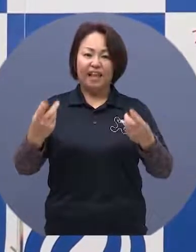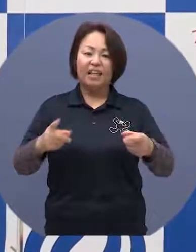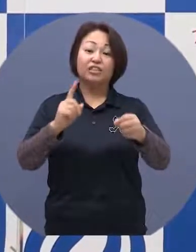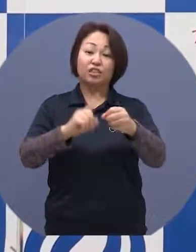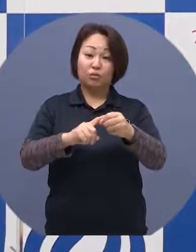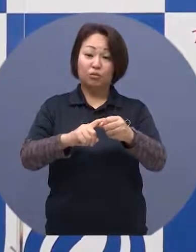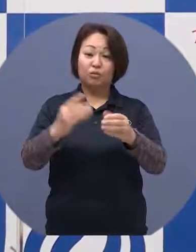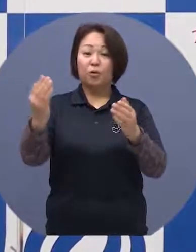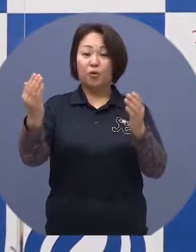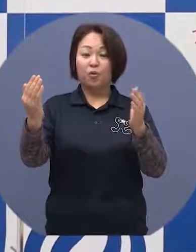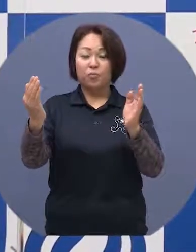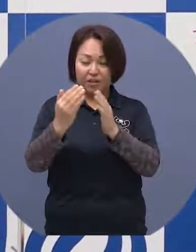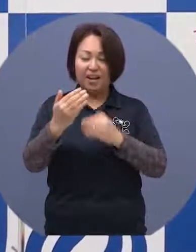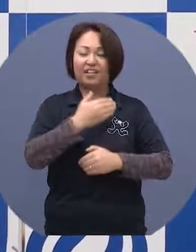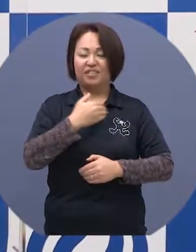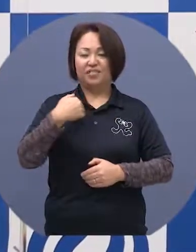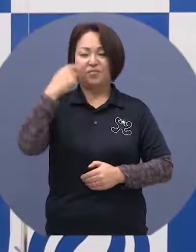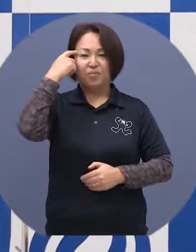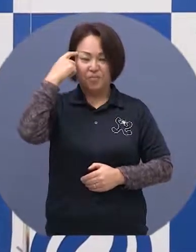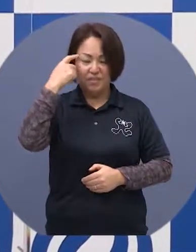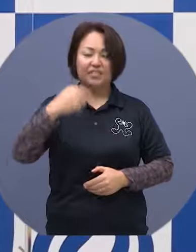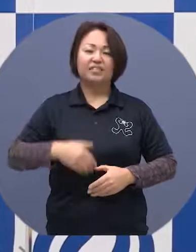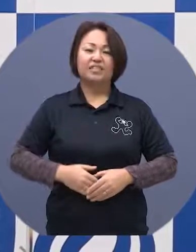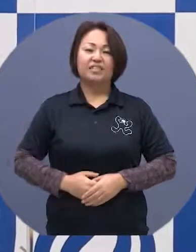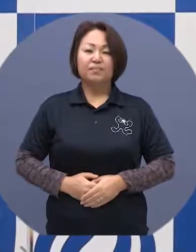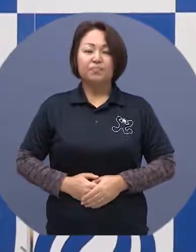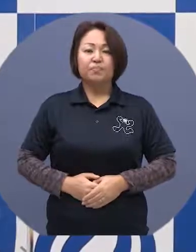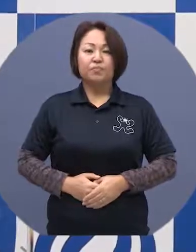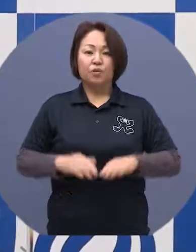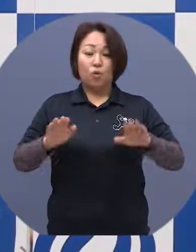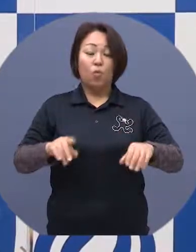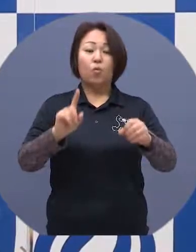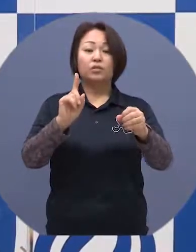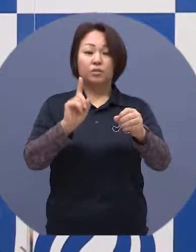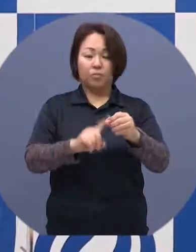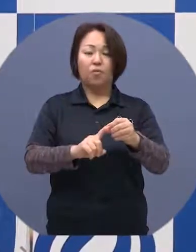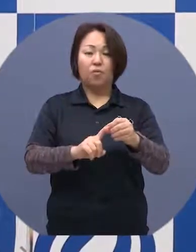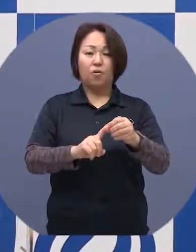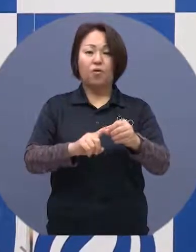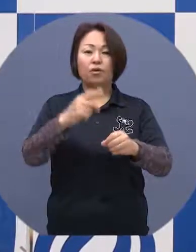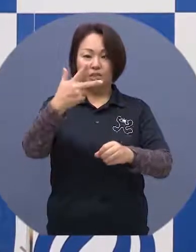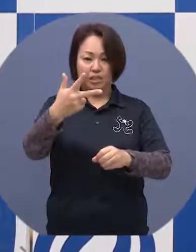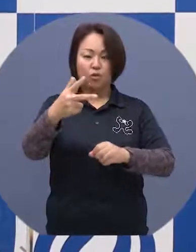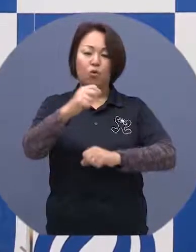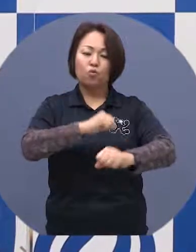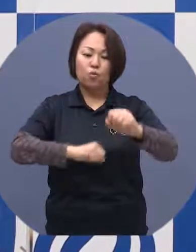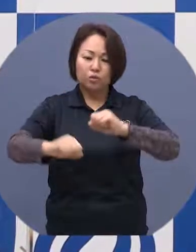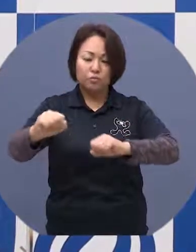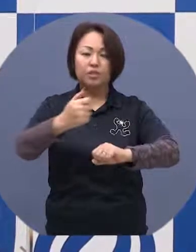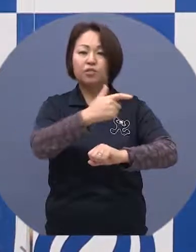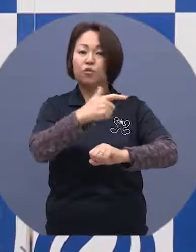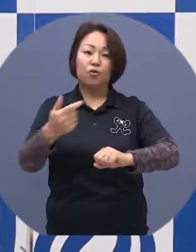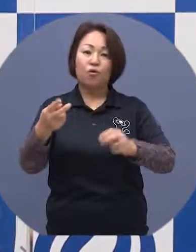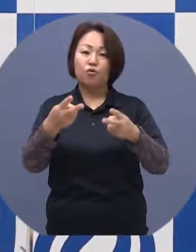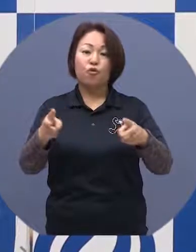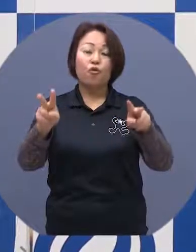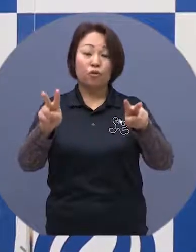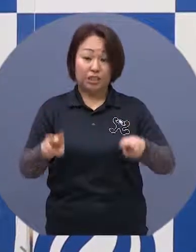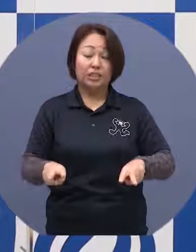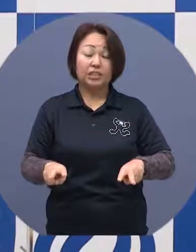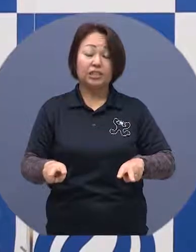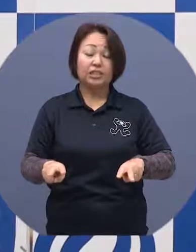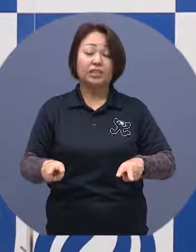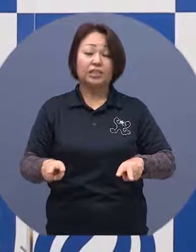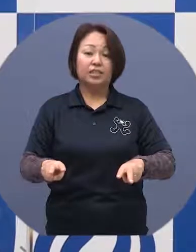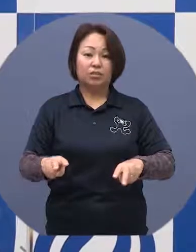こととお喜び申し上げる次第でありますまたの本でもですね市の取り組みであったりイベントであったり様々な